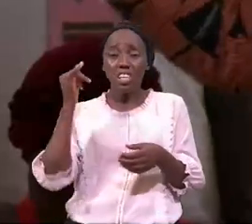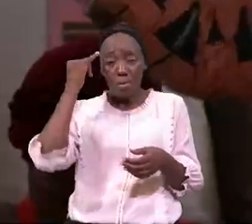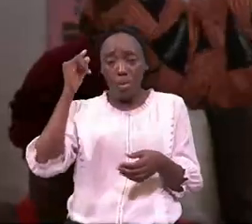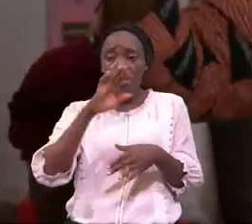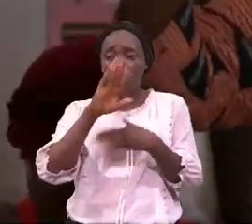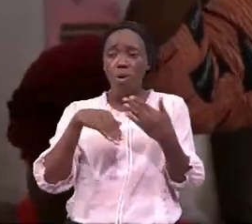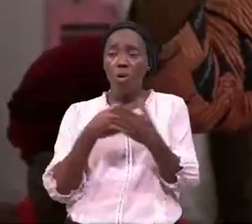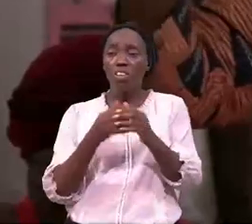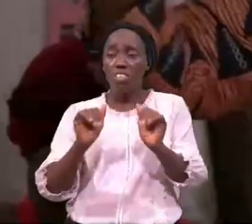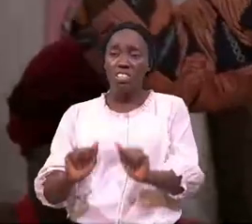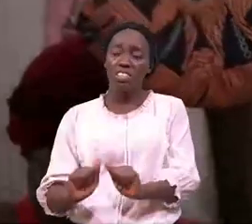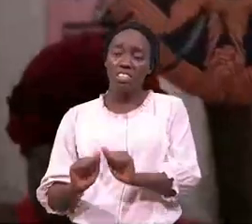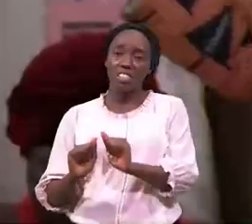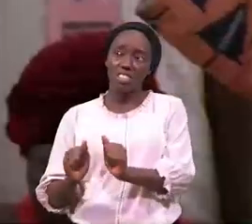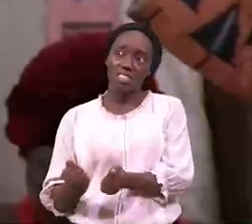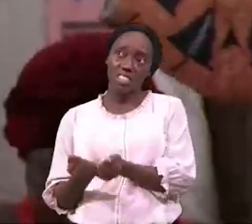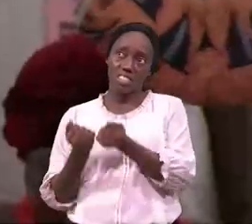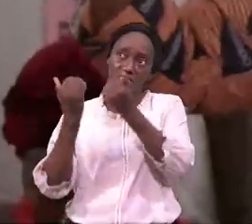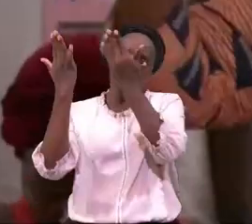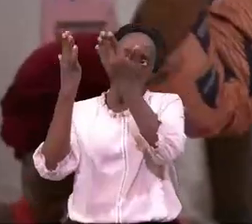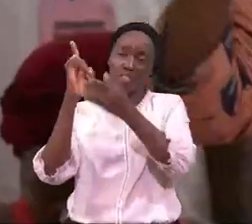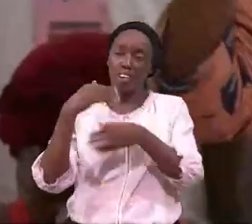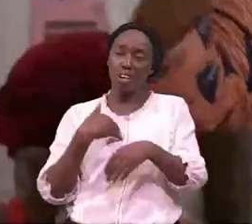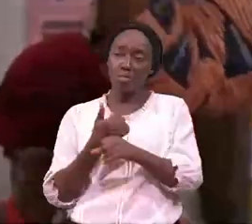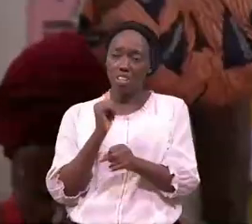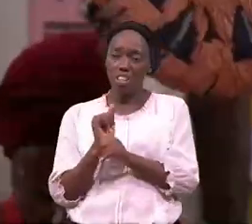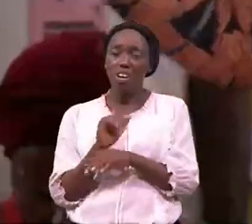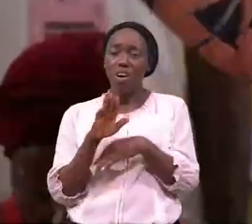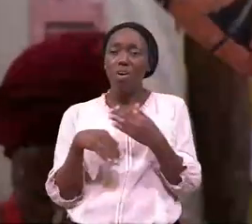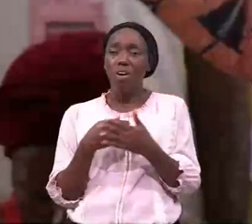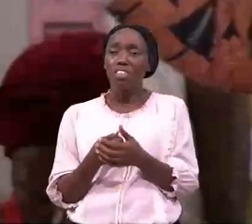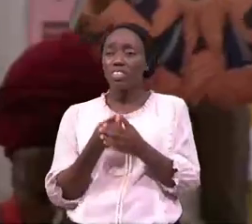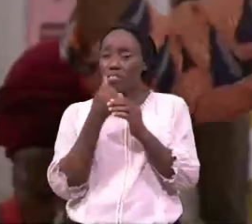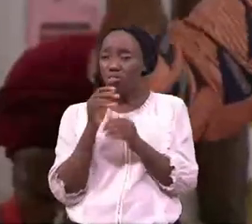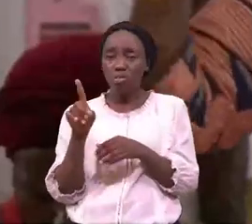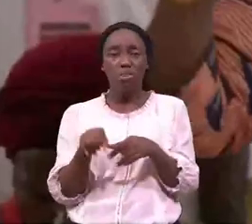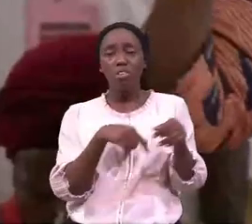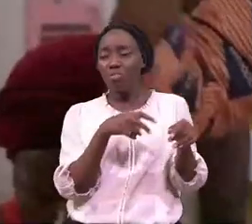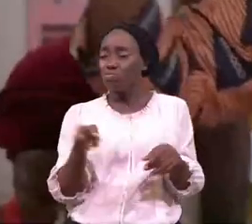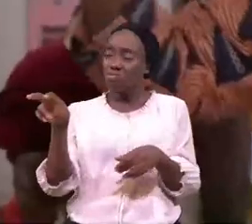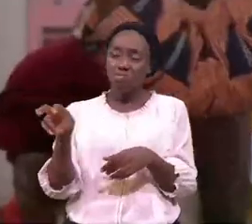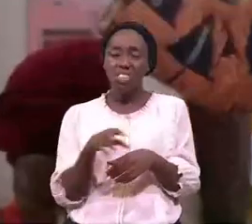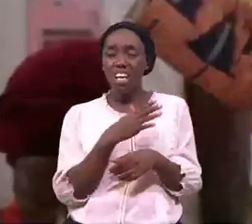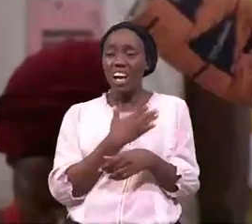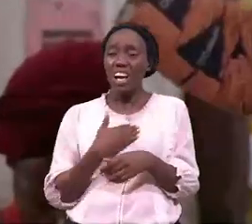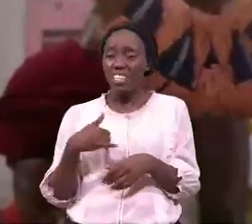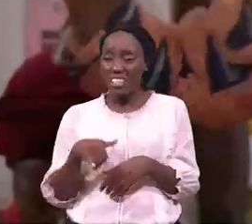les sacrifices que tu fais. Imagine tous les lieux que tu vas passer par là.